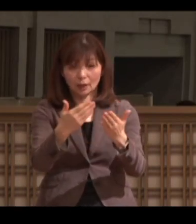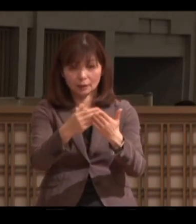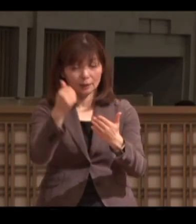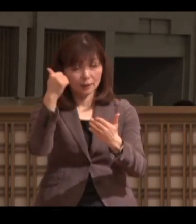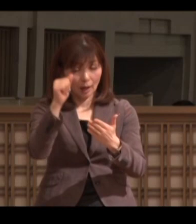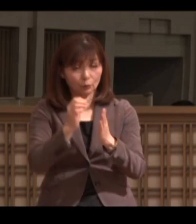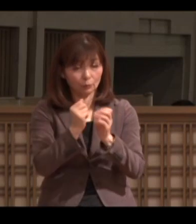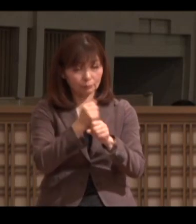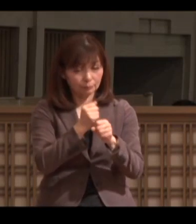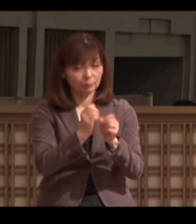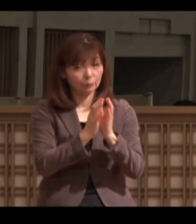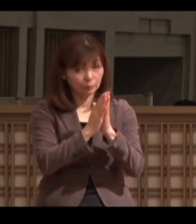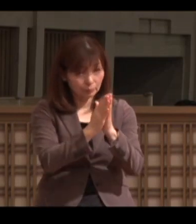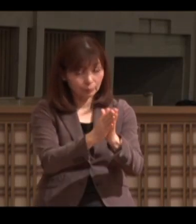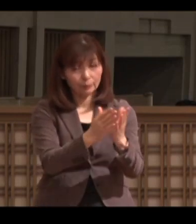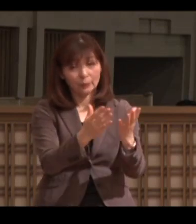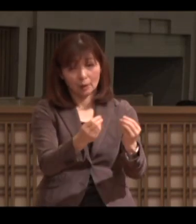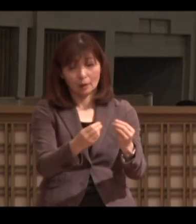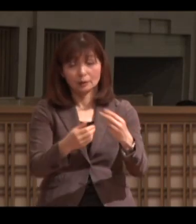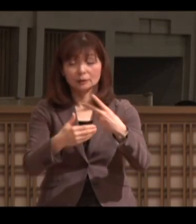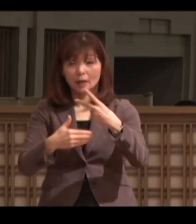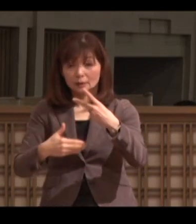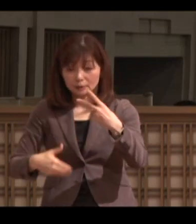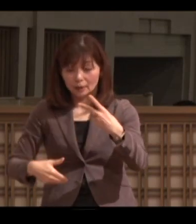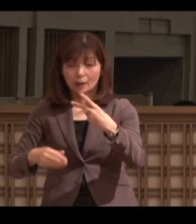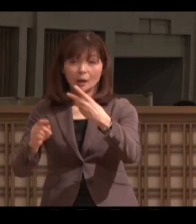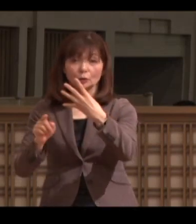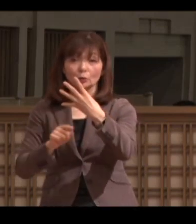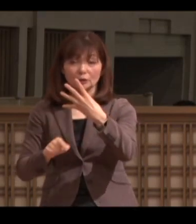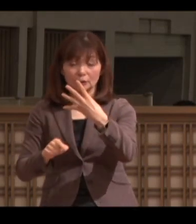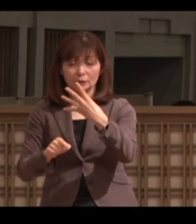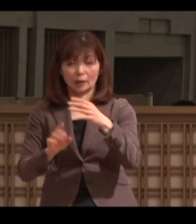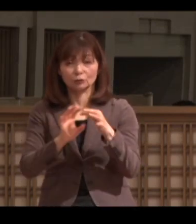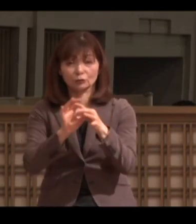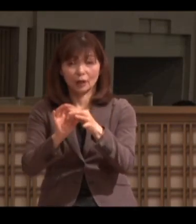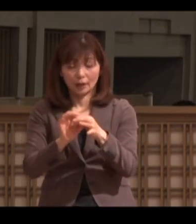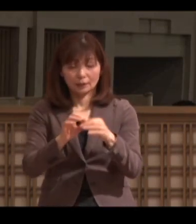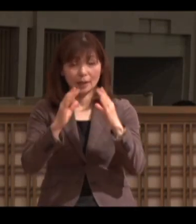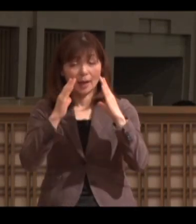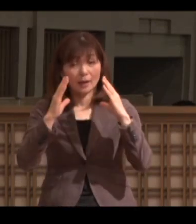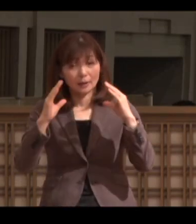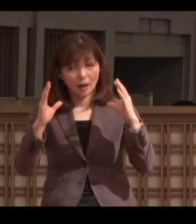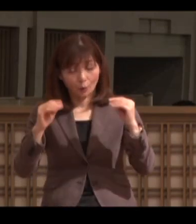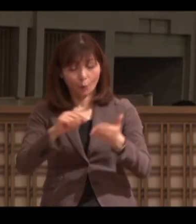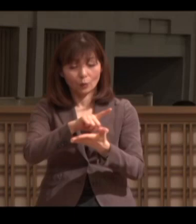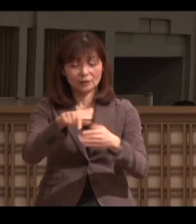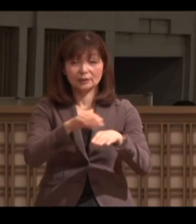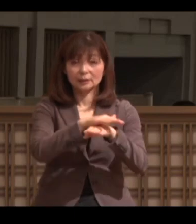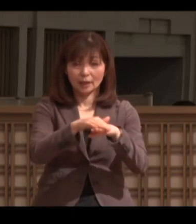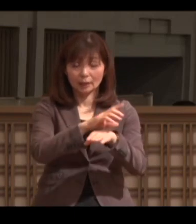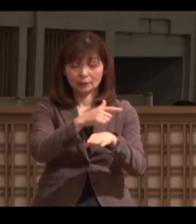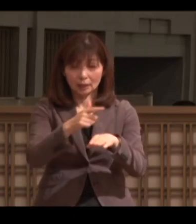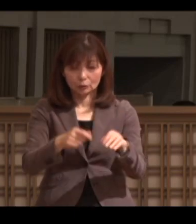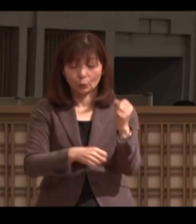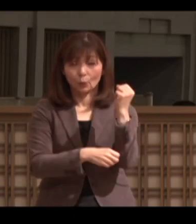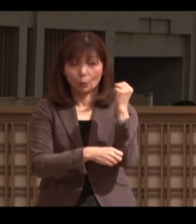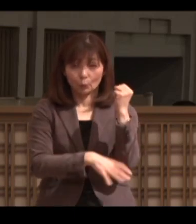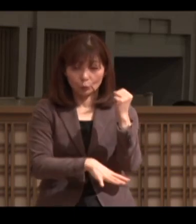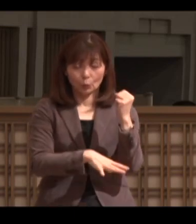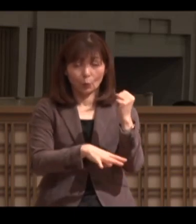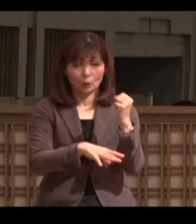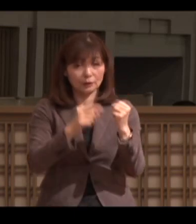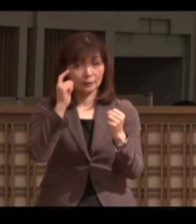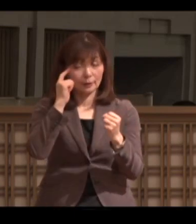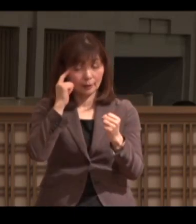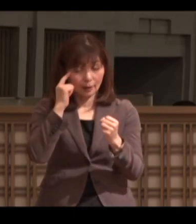し2年生の学生4名が繋がり笑顔地域合などをテーマにデザインしたK12